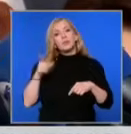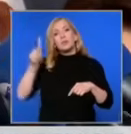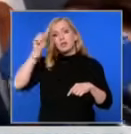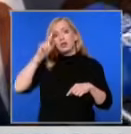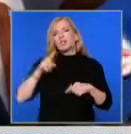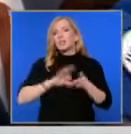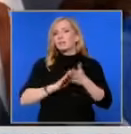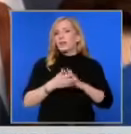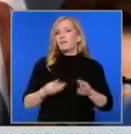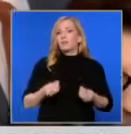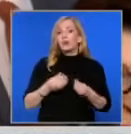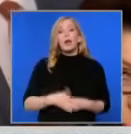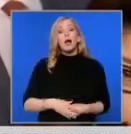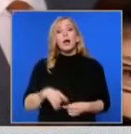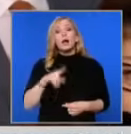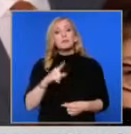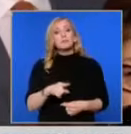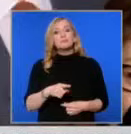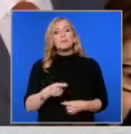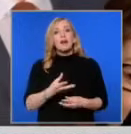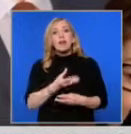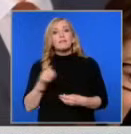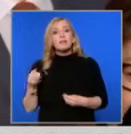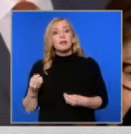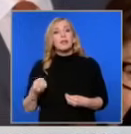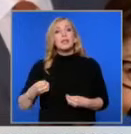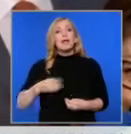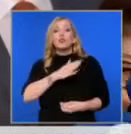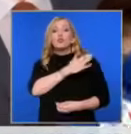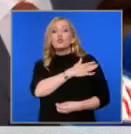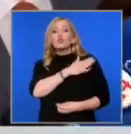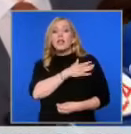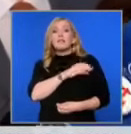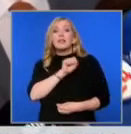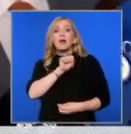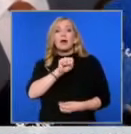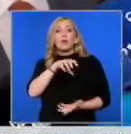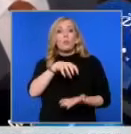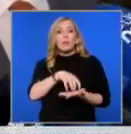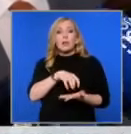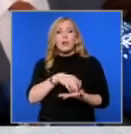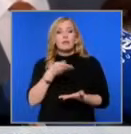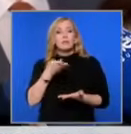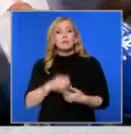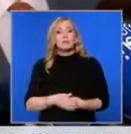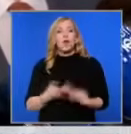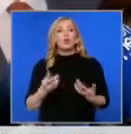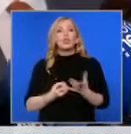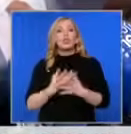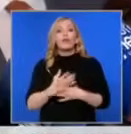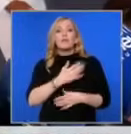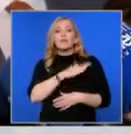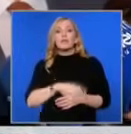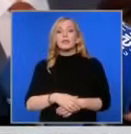добре. Лишавате се обаче от нея като шеф на парламентарната група, кой ще е новия председател на група? Еми, понеже